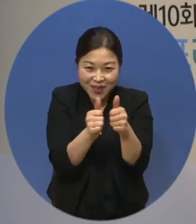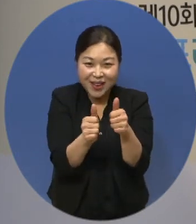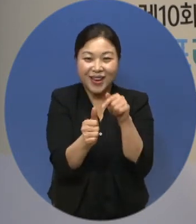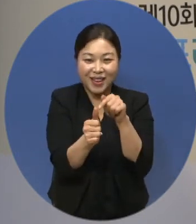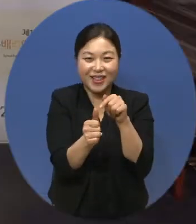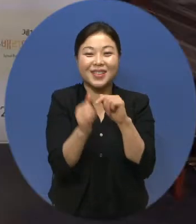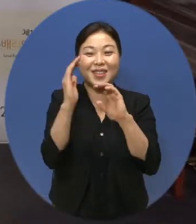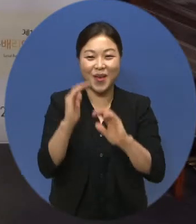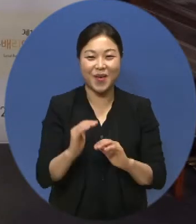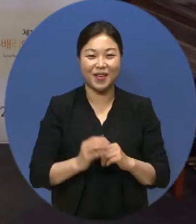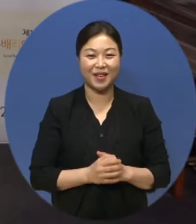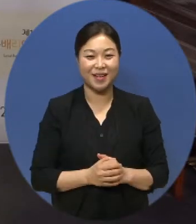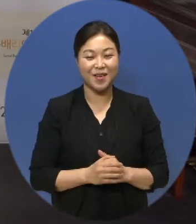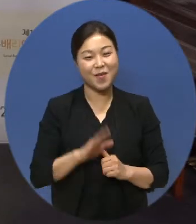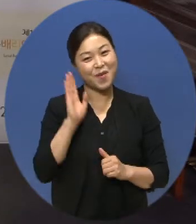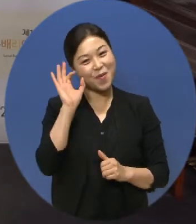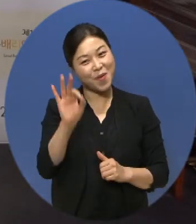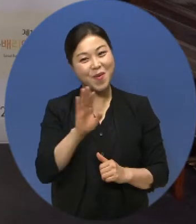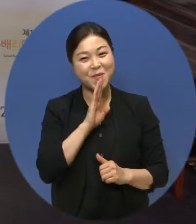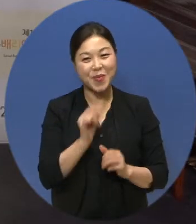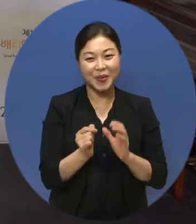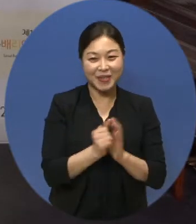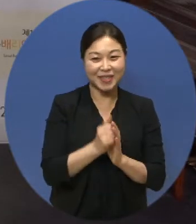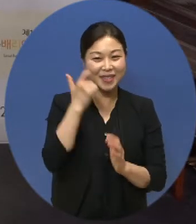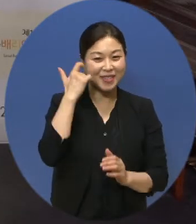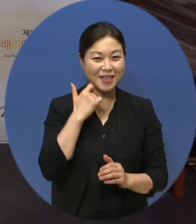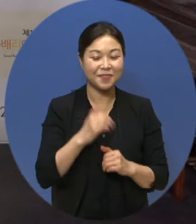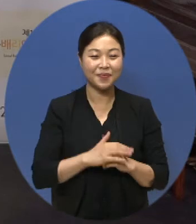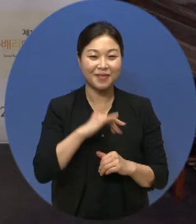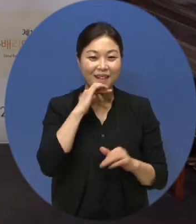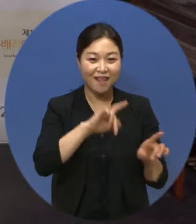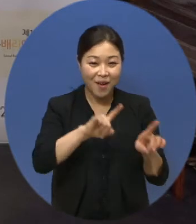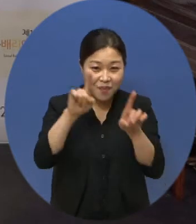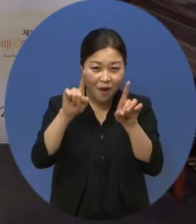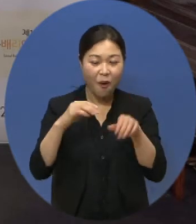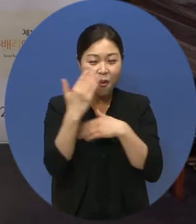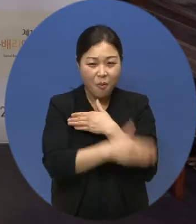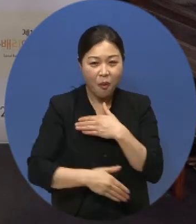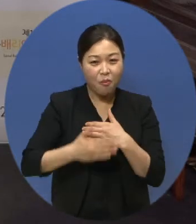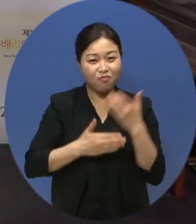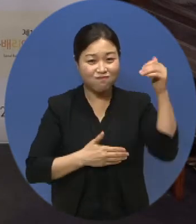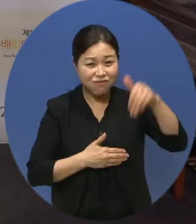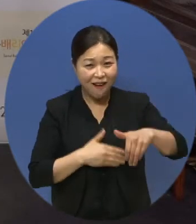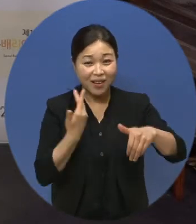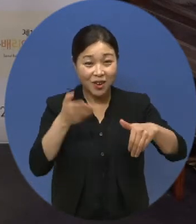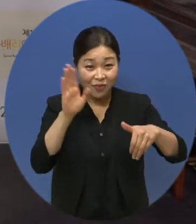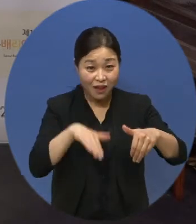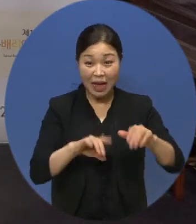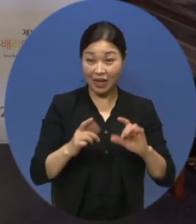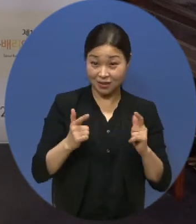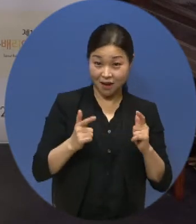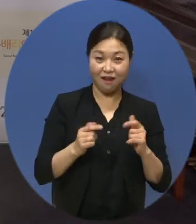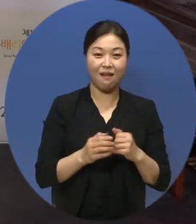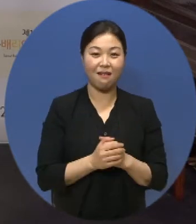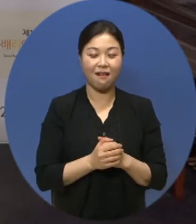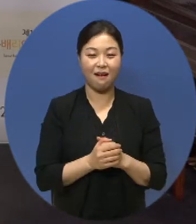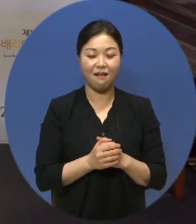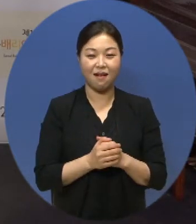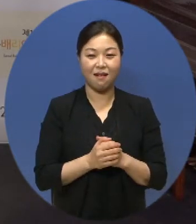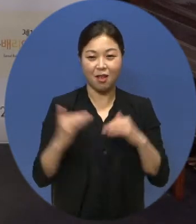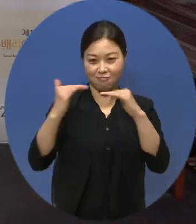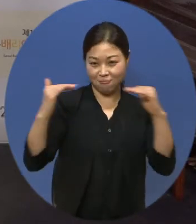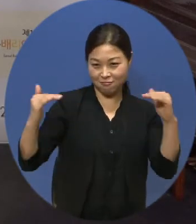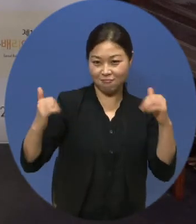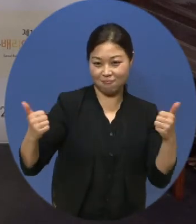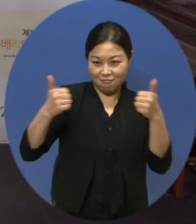만드셨는데 상당히 좀 이채로웠다라는 생각이 좀 들었어요. 나이가 들면 모든 기능이 떨어지기 마련인데 그것이 아니라 같이 동일하게 대결할